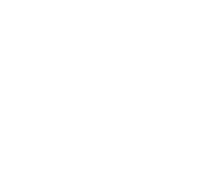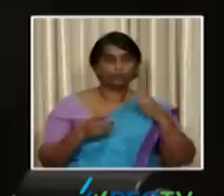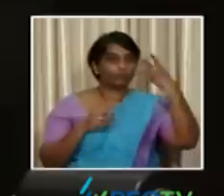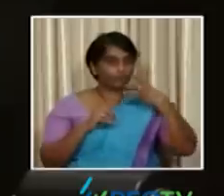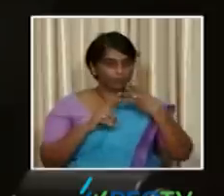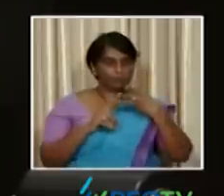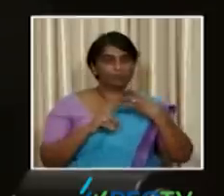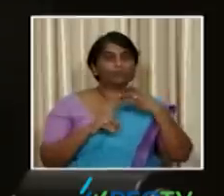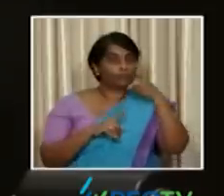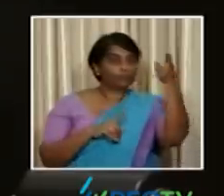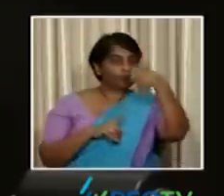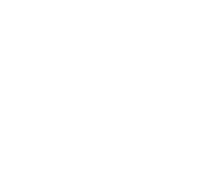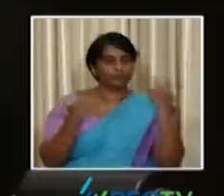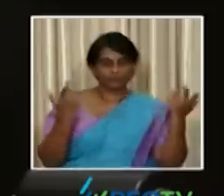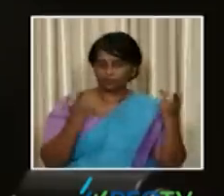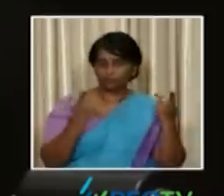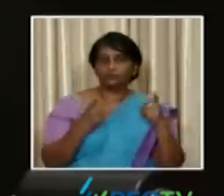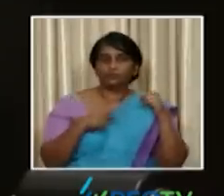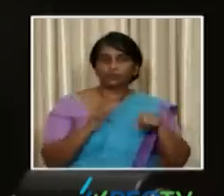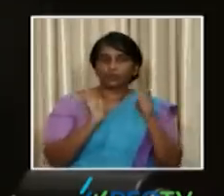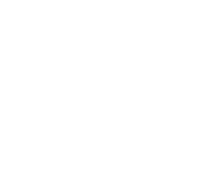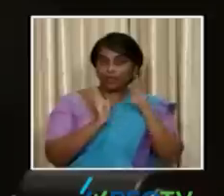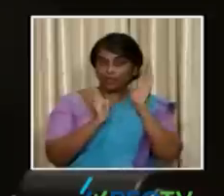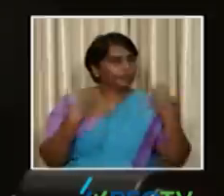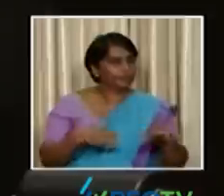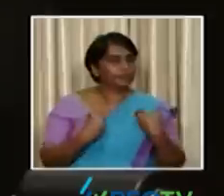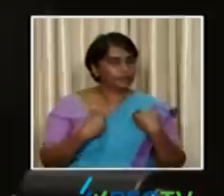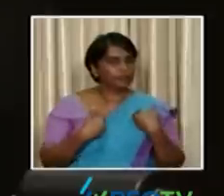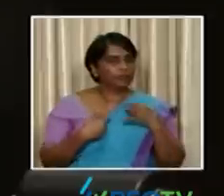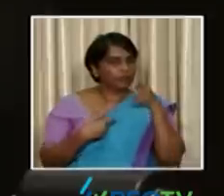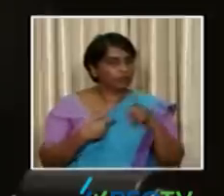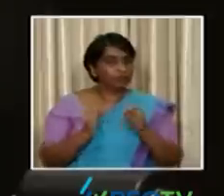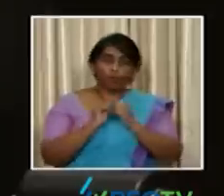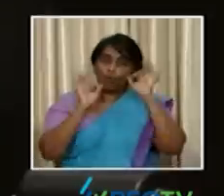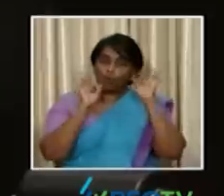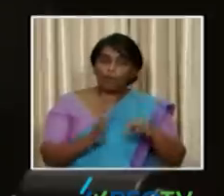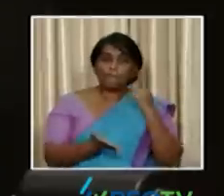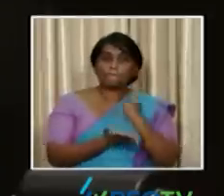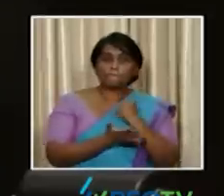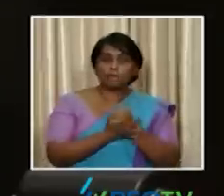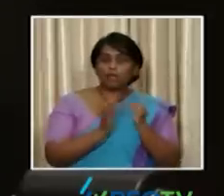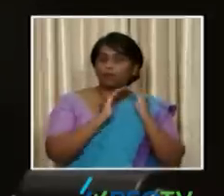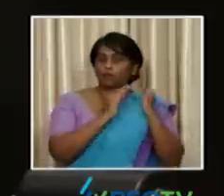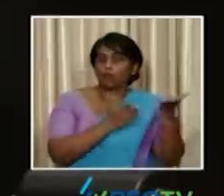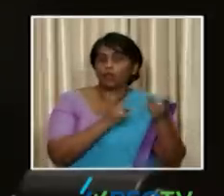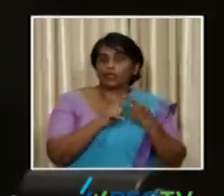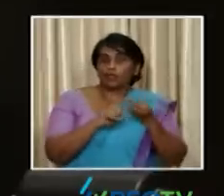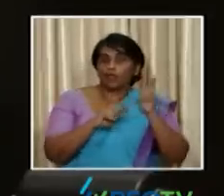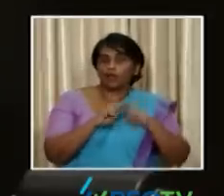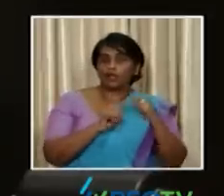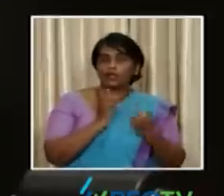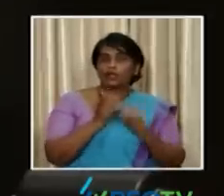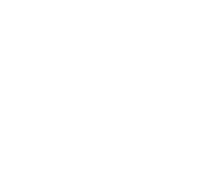අභියෝග කරා. ඔබතුමාලා කවුරුවත් කතා කරන්නේ නැහැ. දැන් ණය ප්‍රශස්තකරණයක් අපි කරා. ඒක නොකරනම් බැංකු පද්ධතියට වෙන්නේ මොකද්ද? EPF එකට ETF